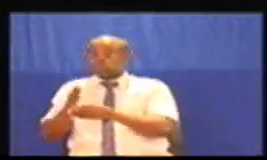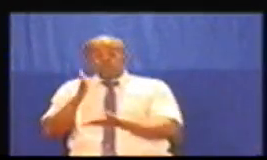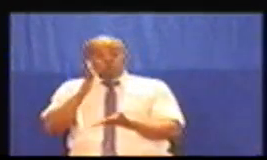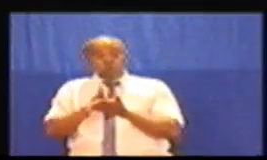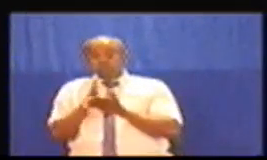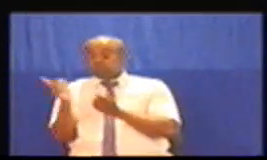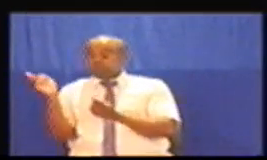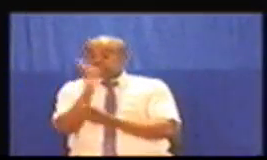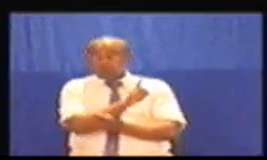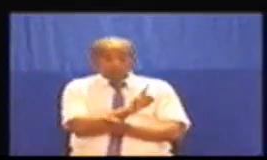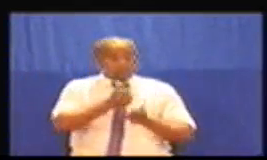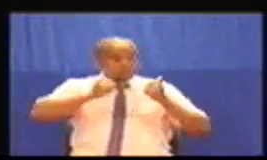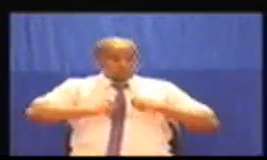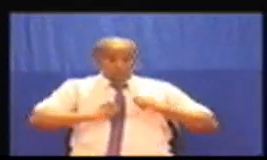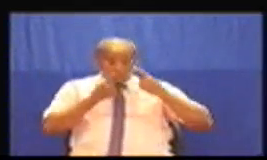ukizitembelea mahakama hizi